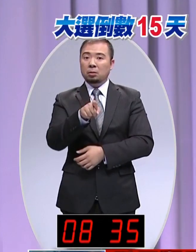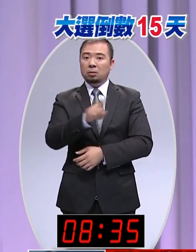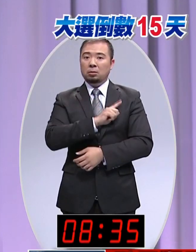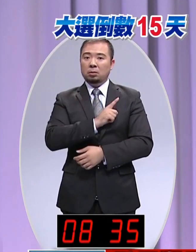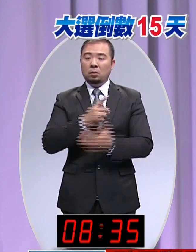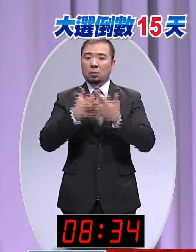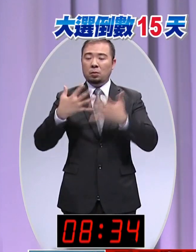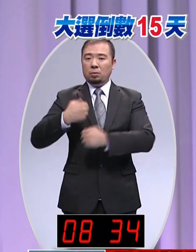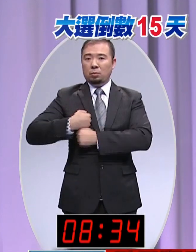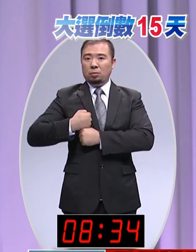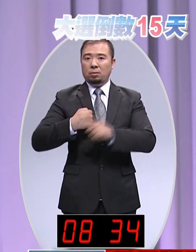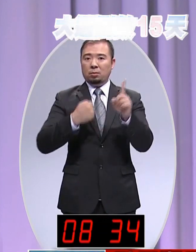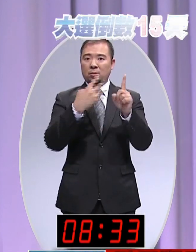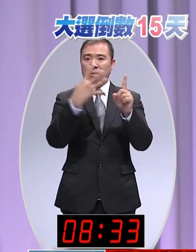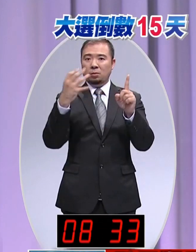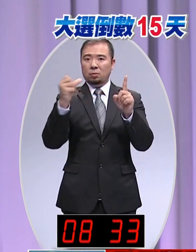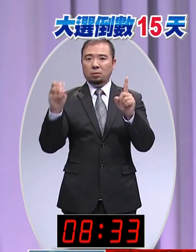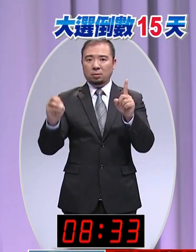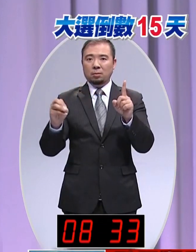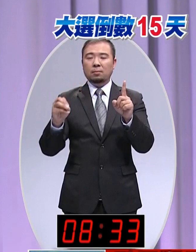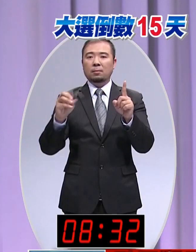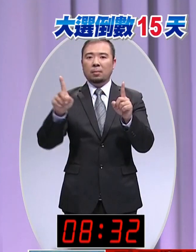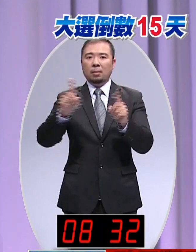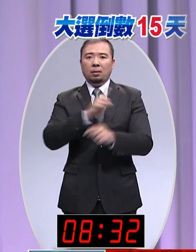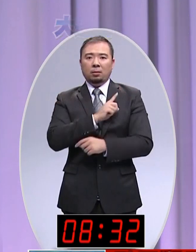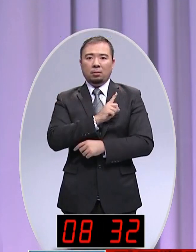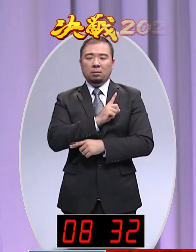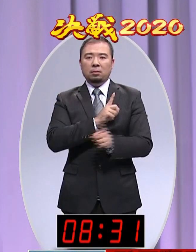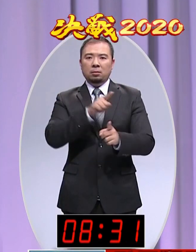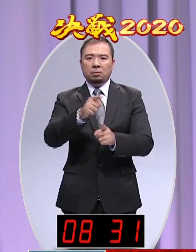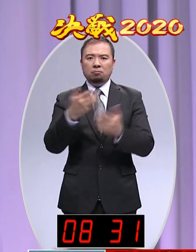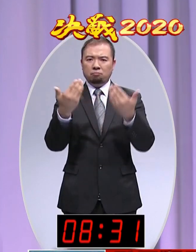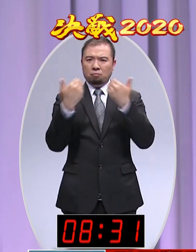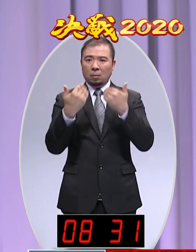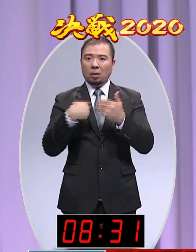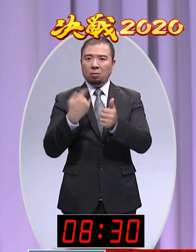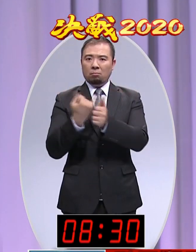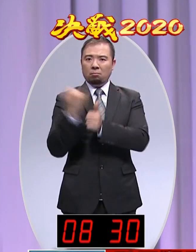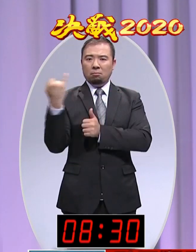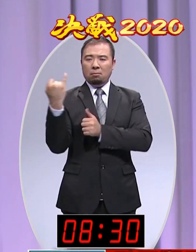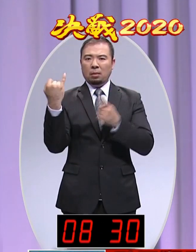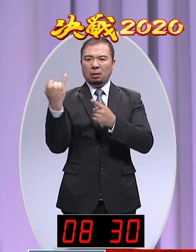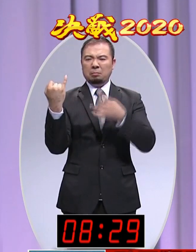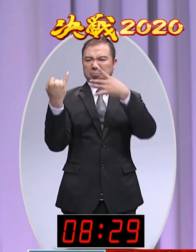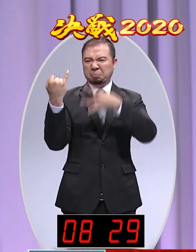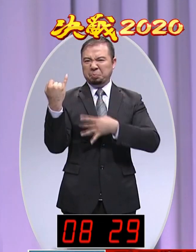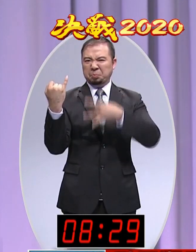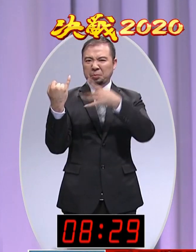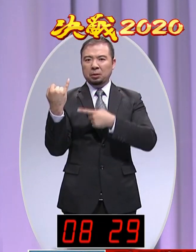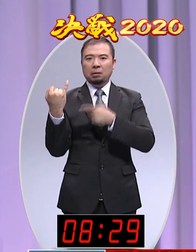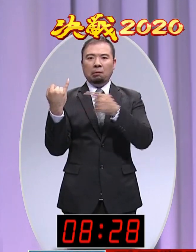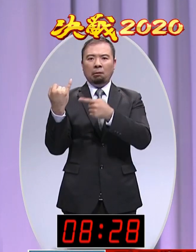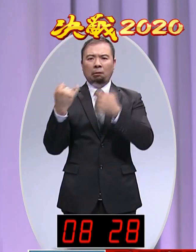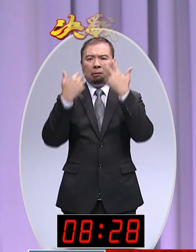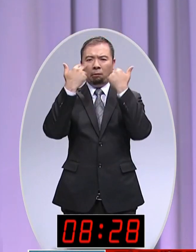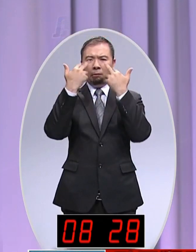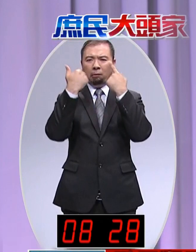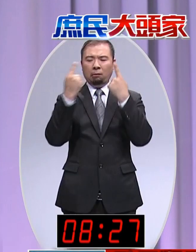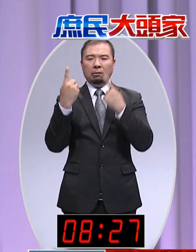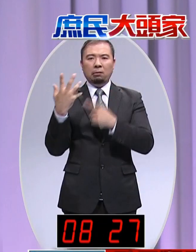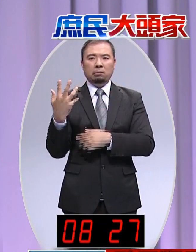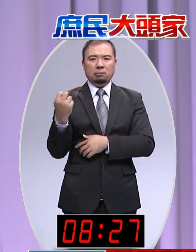1450长期抹黑我的内人李嘉芬，夫人干政，爱金钱，爱权